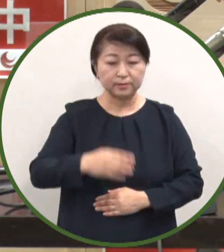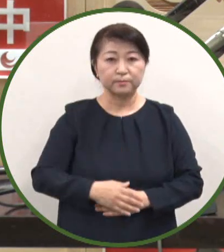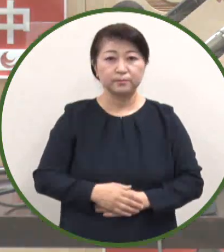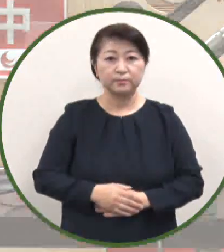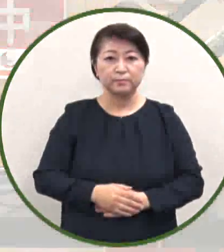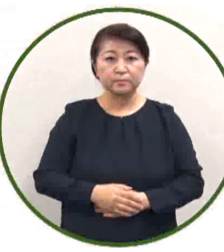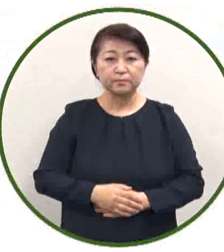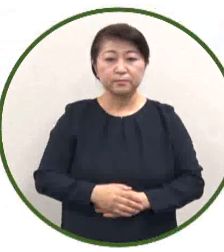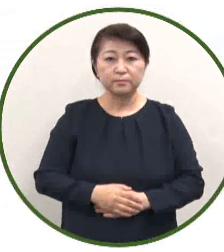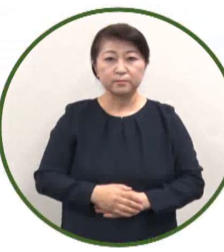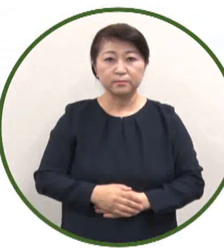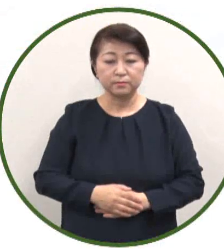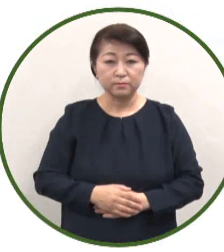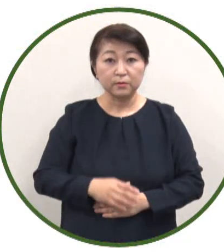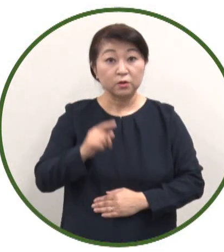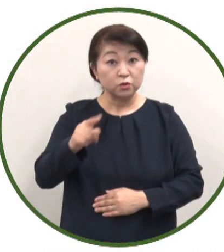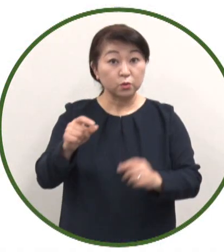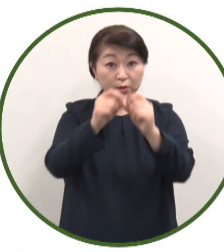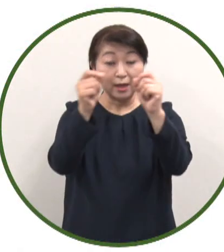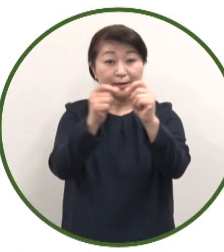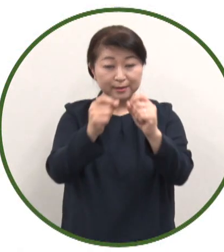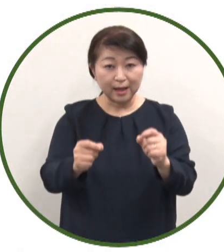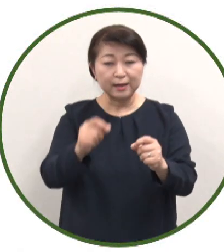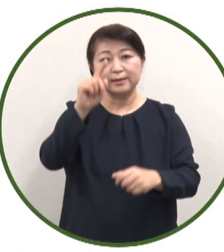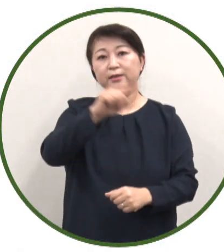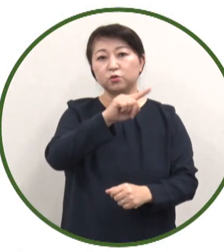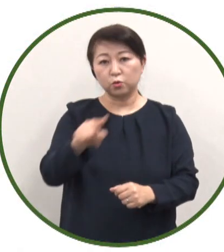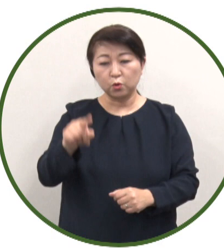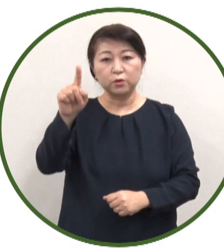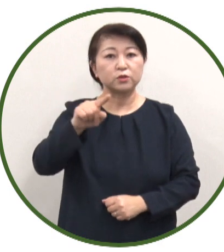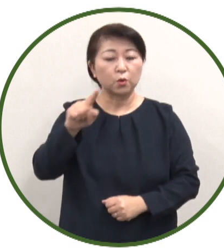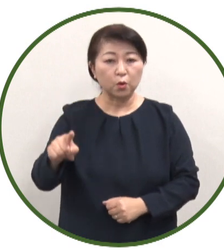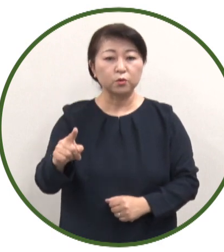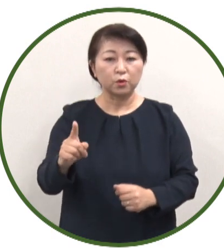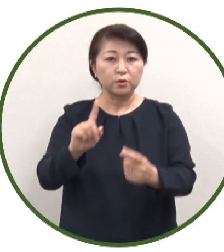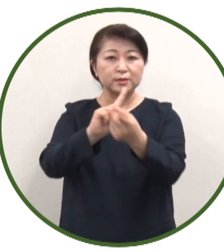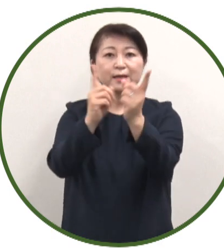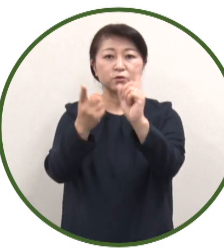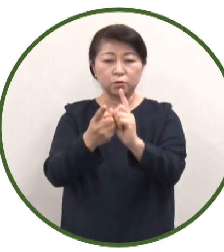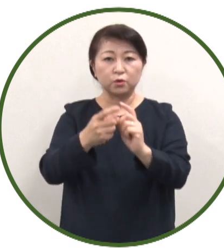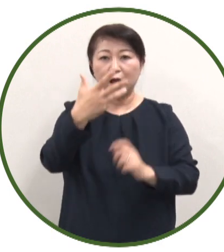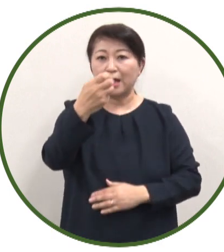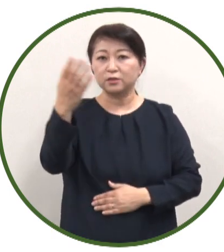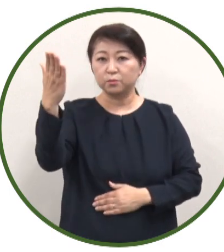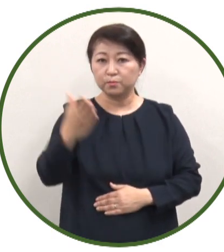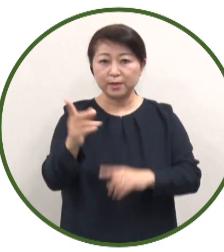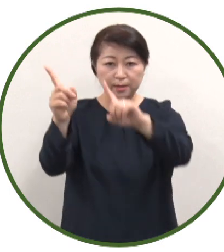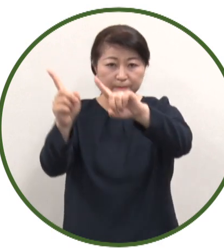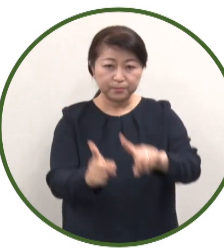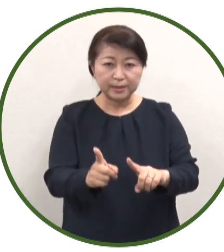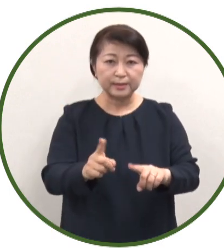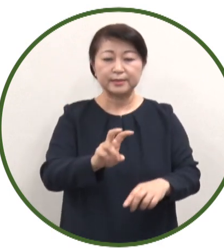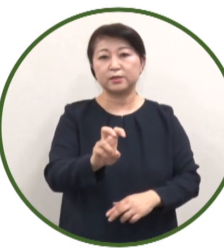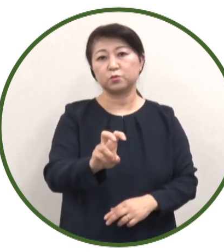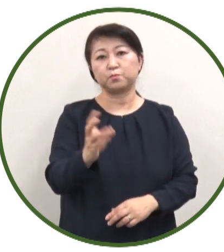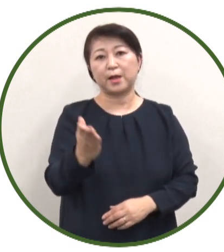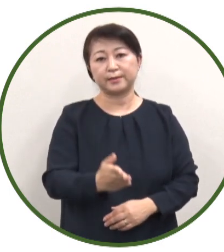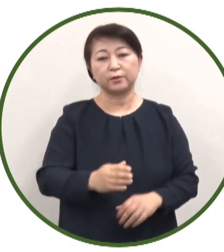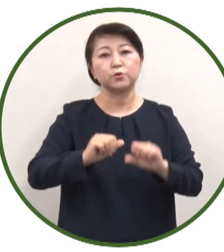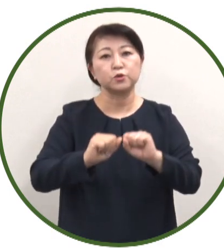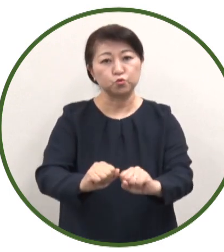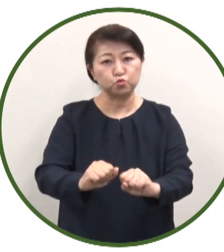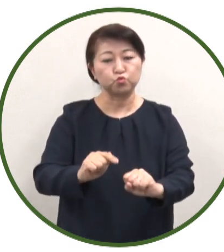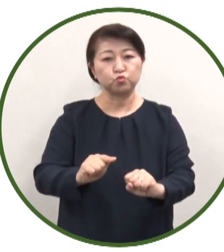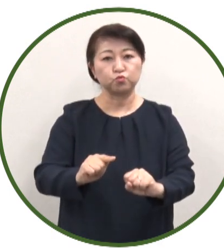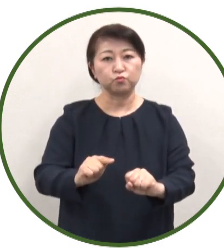います。その結果として人と人との接触の8割減を目指してまいります。県民の皆さんには